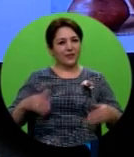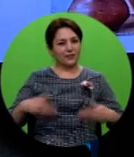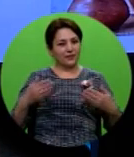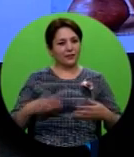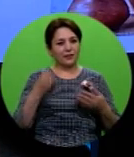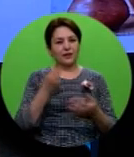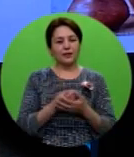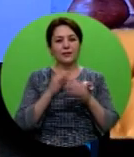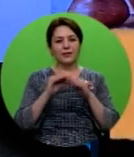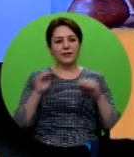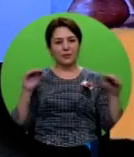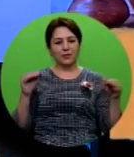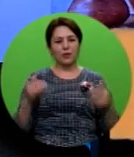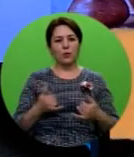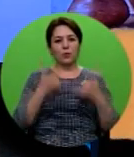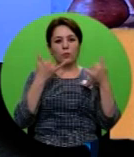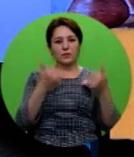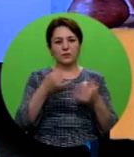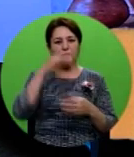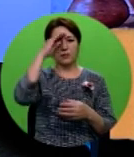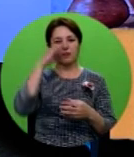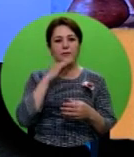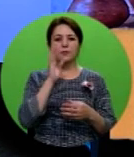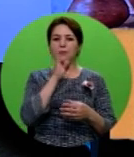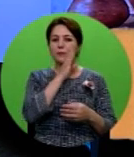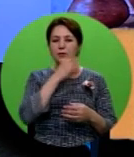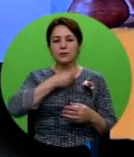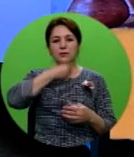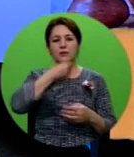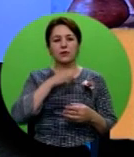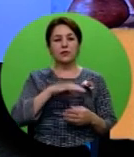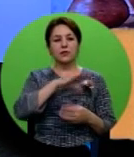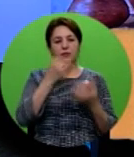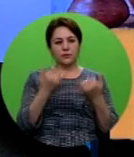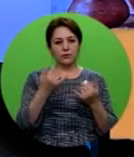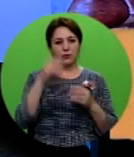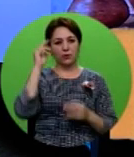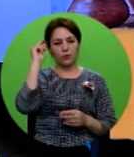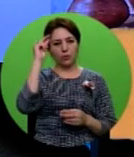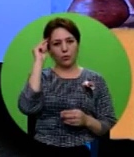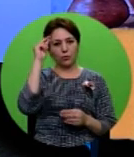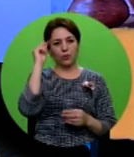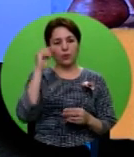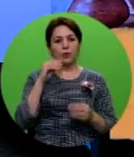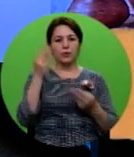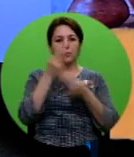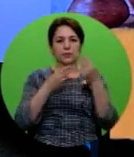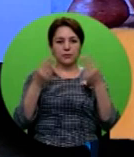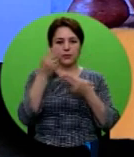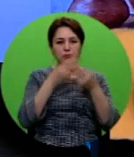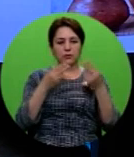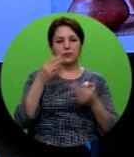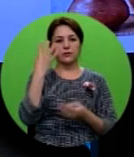Здравствуйте, дорогие ребята и уважаемые взрослые! Сегодня у нас урок изобразительного искусства в